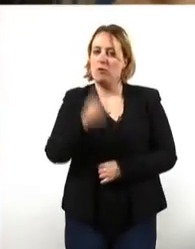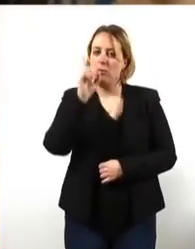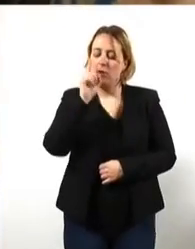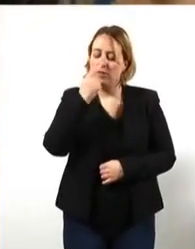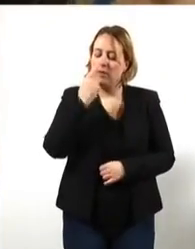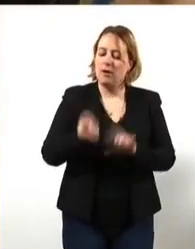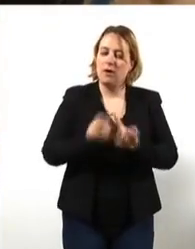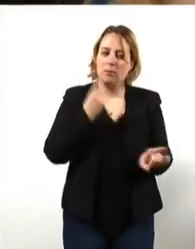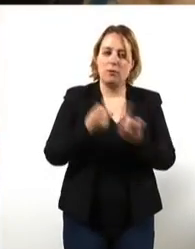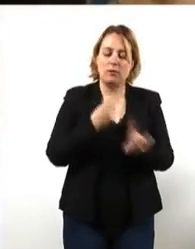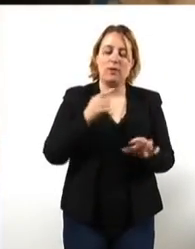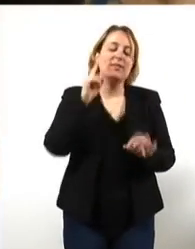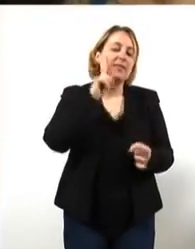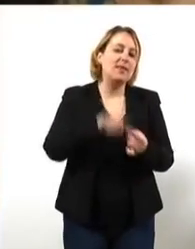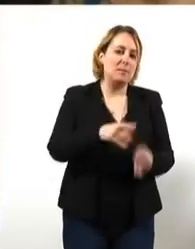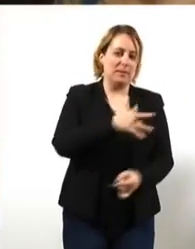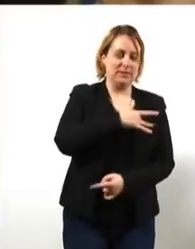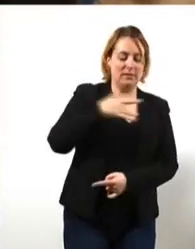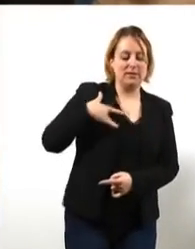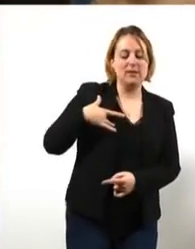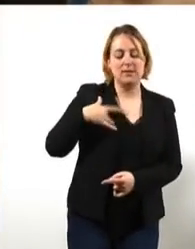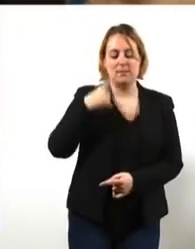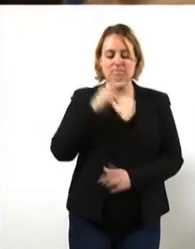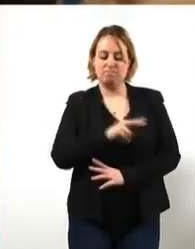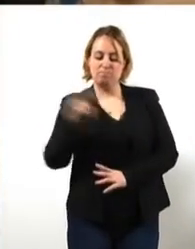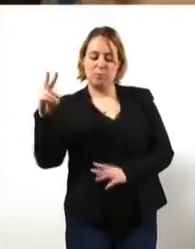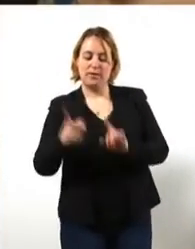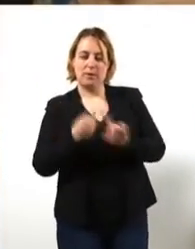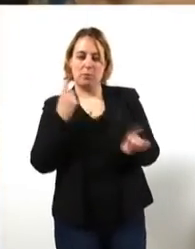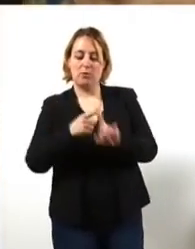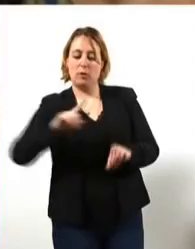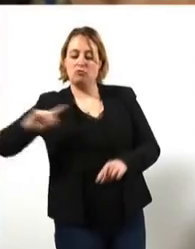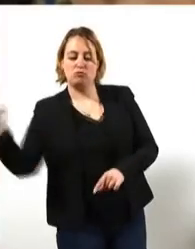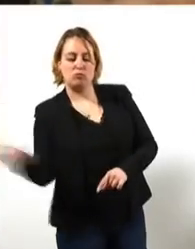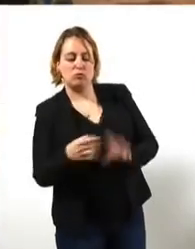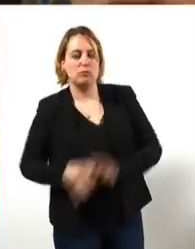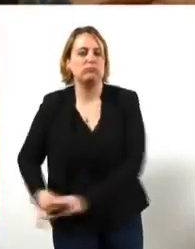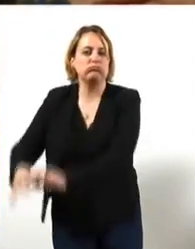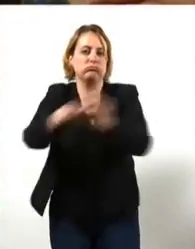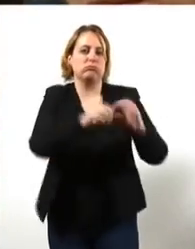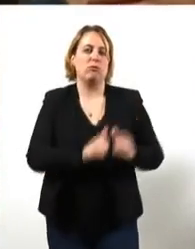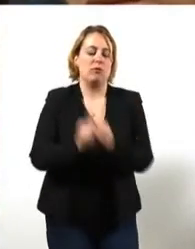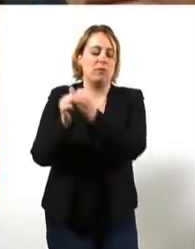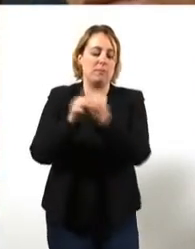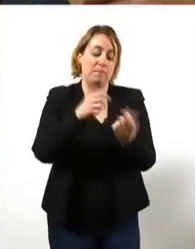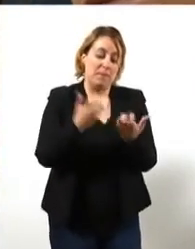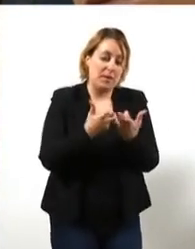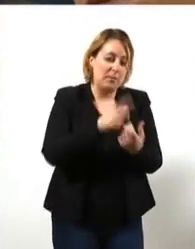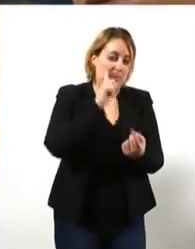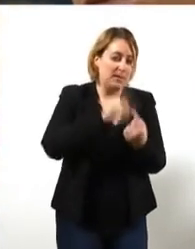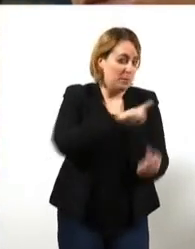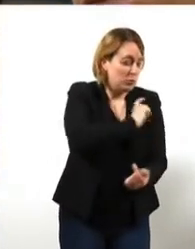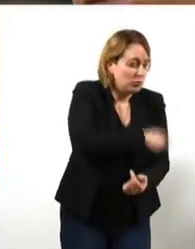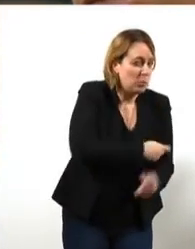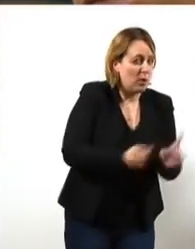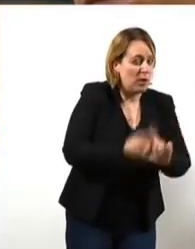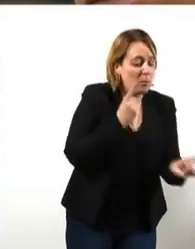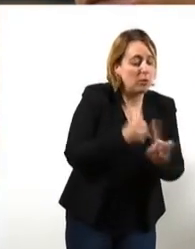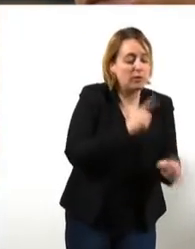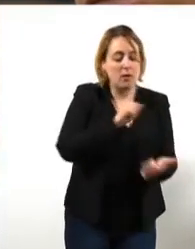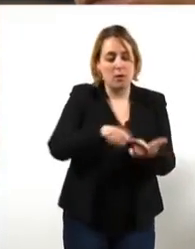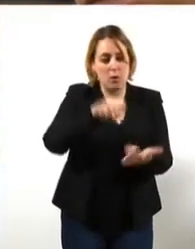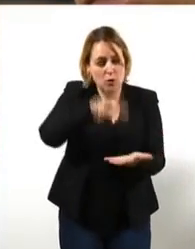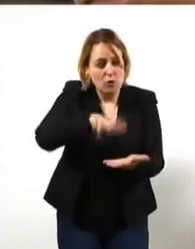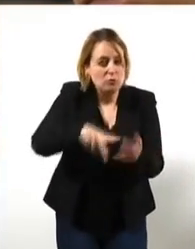sur la question de la santé, on pense que c'est une approche circulaire de la santé, qu'en fait tous les sujets sont liés. L'accès au sport, c'est un élément qui est important, avoir un bon logement, une